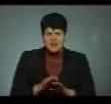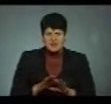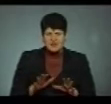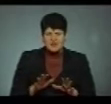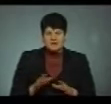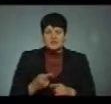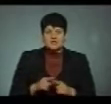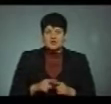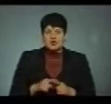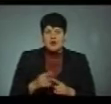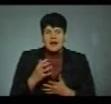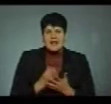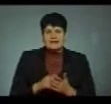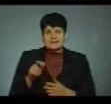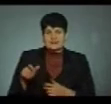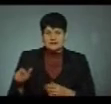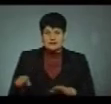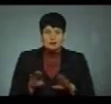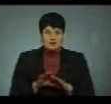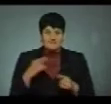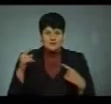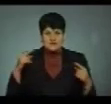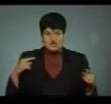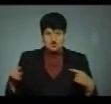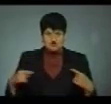цього кандидата порівняно з іншими